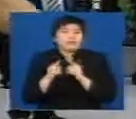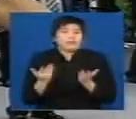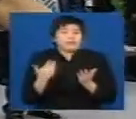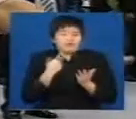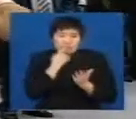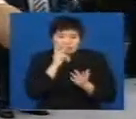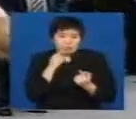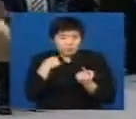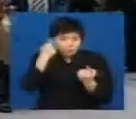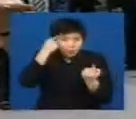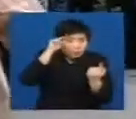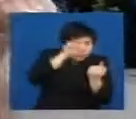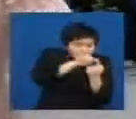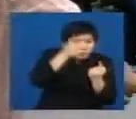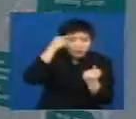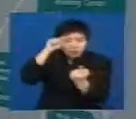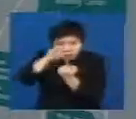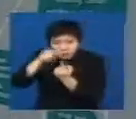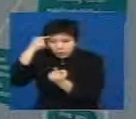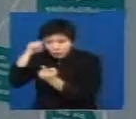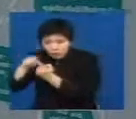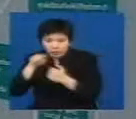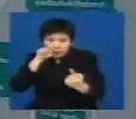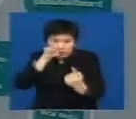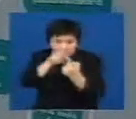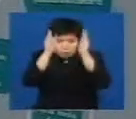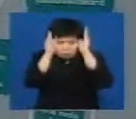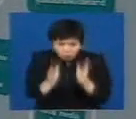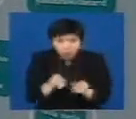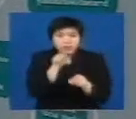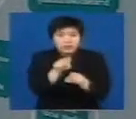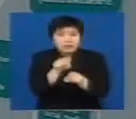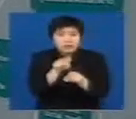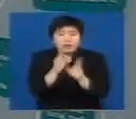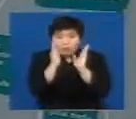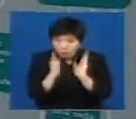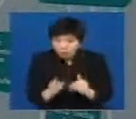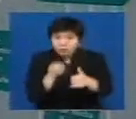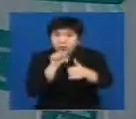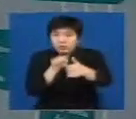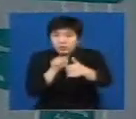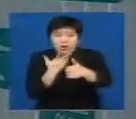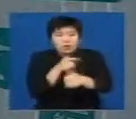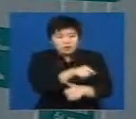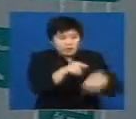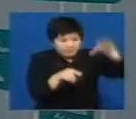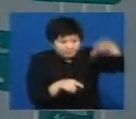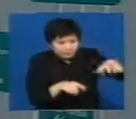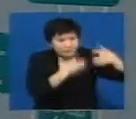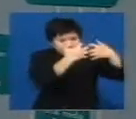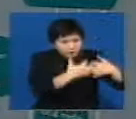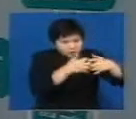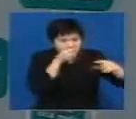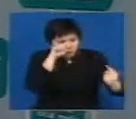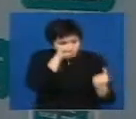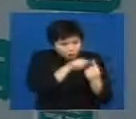ป้าหมายเนี่ยจะต่างกันนะครับเป้าหมายที่ลงที่บุคคลเป้าหมายลงที่ สถานที่สำคัญตรงนี้นะฮะความหม